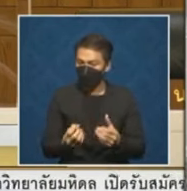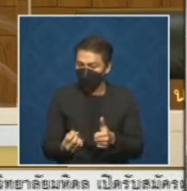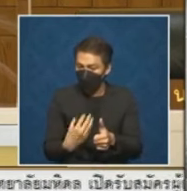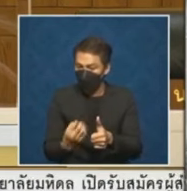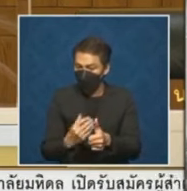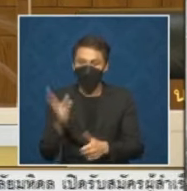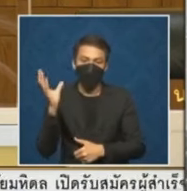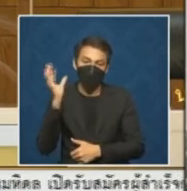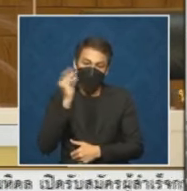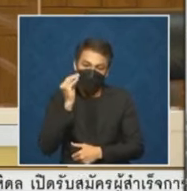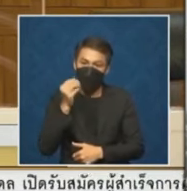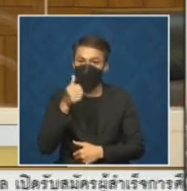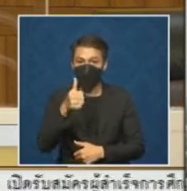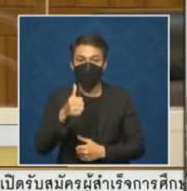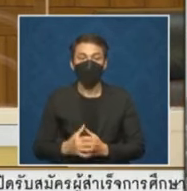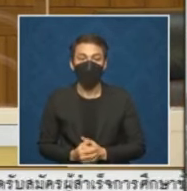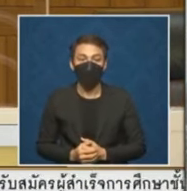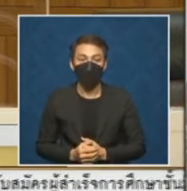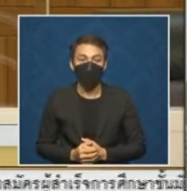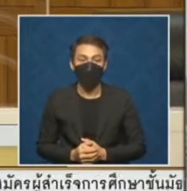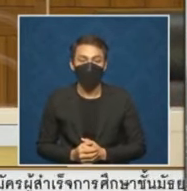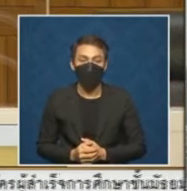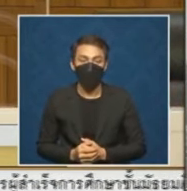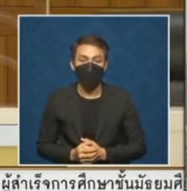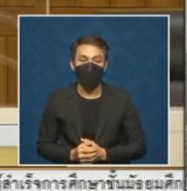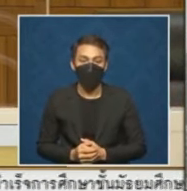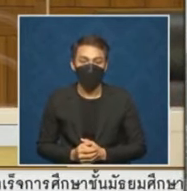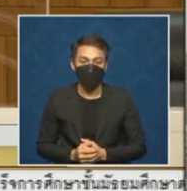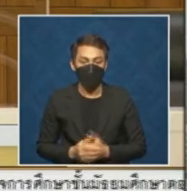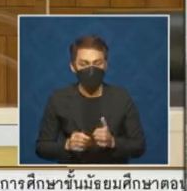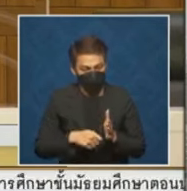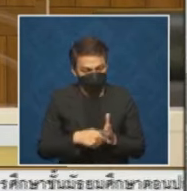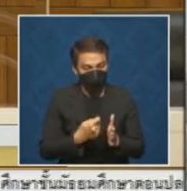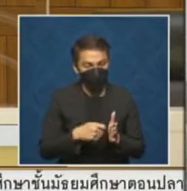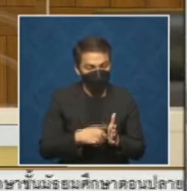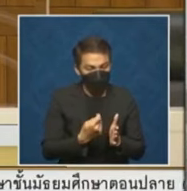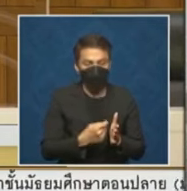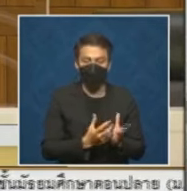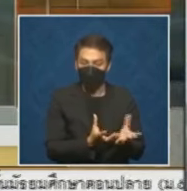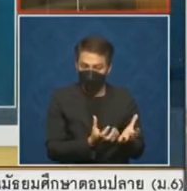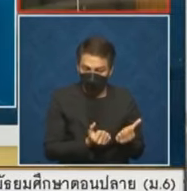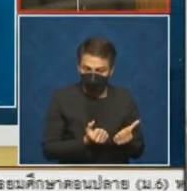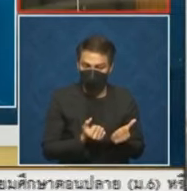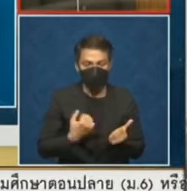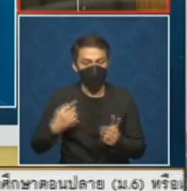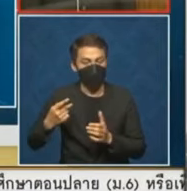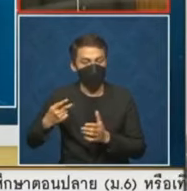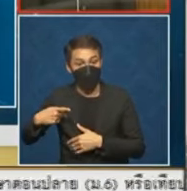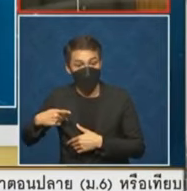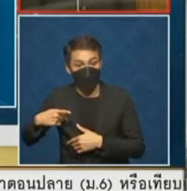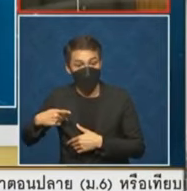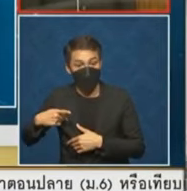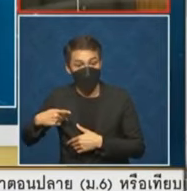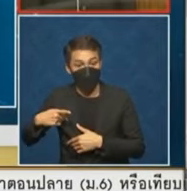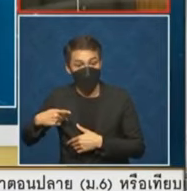ลี้ยงเขาไม่ได้เป็นพระเอกประชาธิปไตยง่ายๆแบบนี้ อันนี้คุณจรินบอก แต่ประเมินน้ำเสียงจากการตอบโต้ของนาย